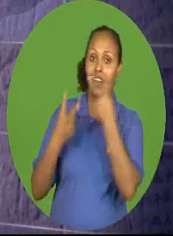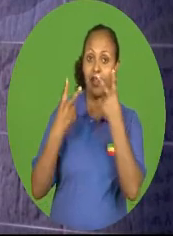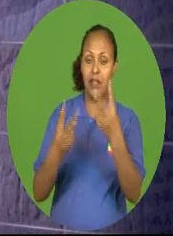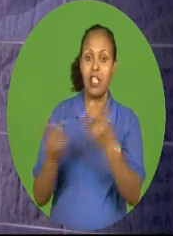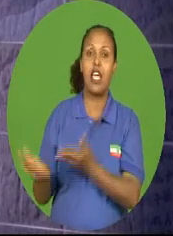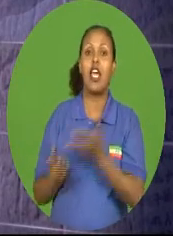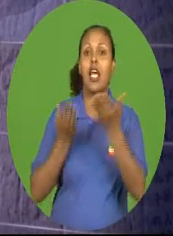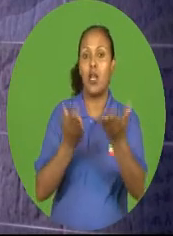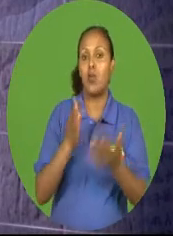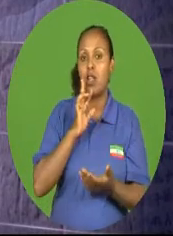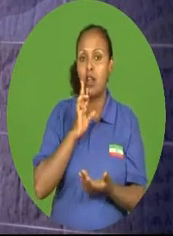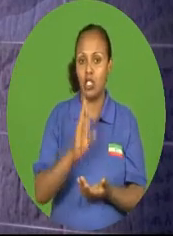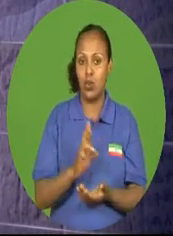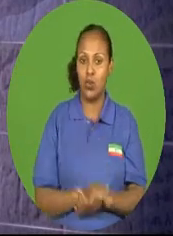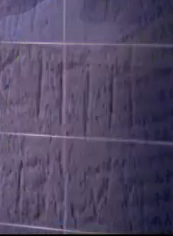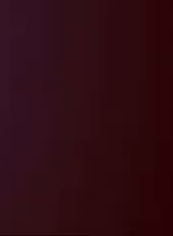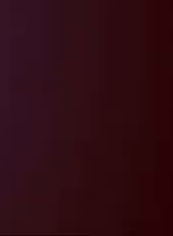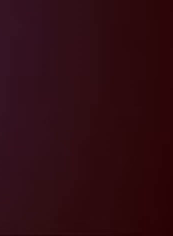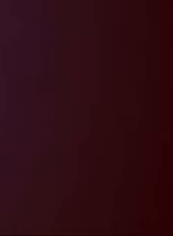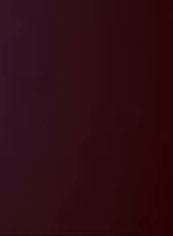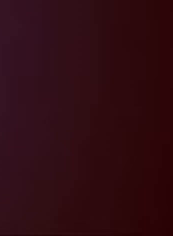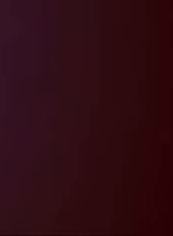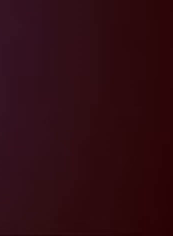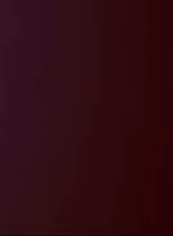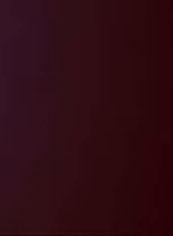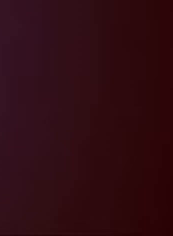በምስል ማሳያው ላይ የቀረቡት ናቸው።